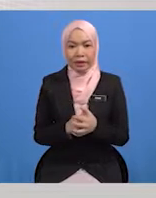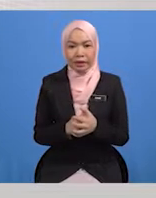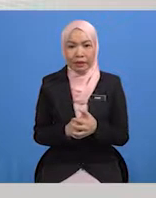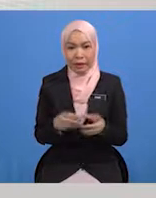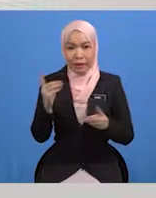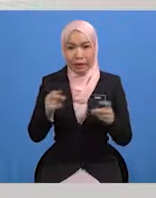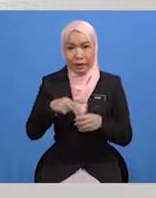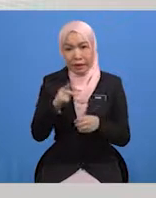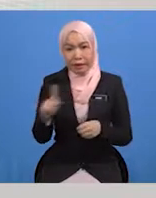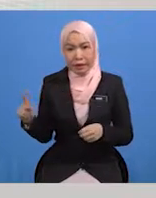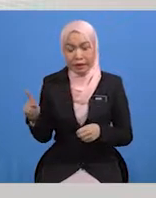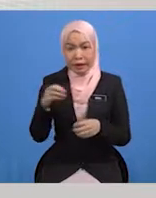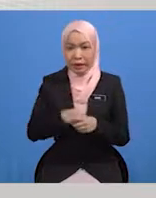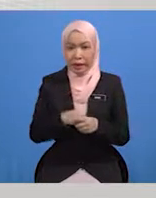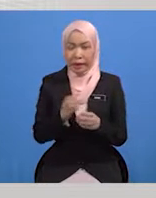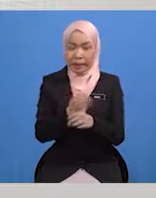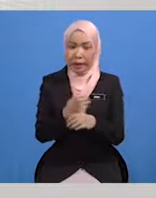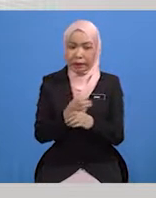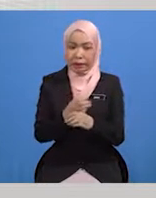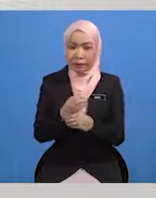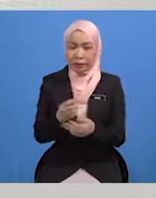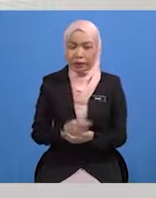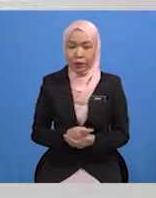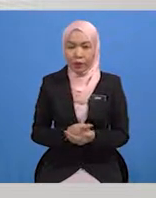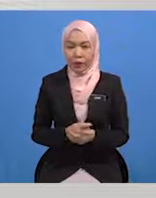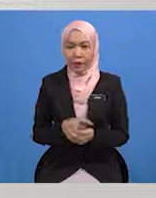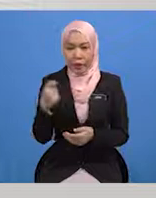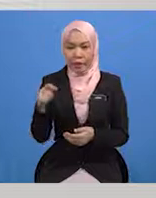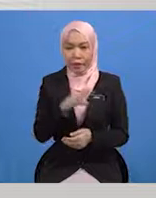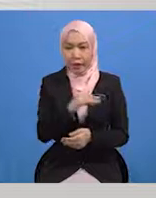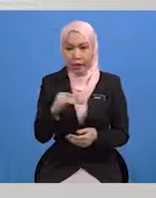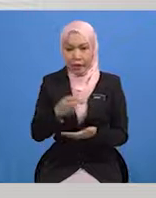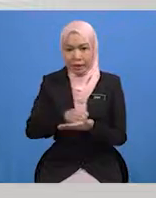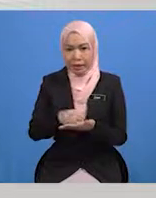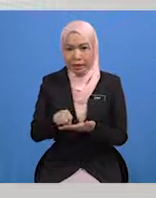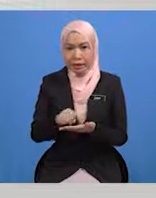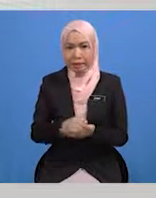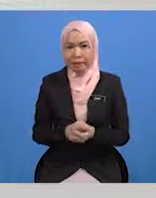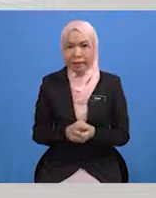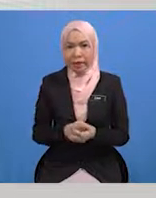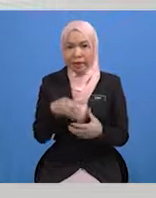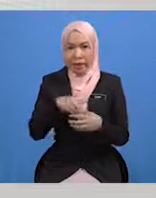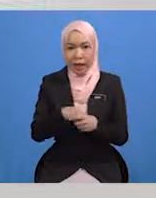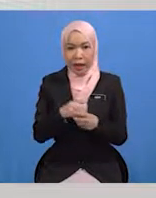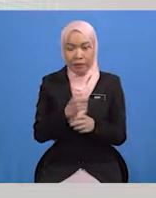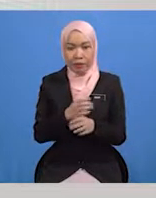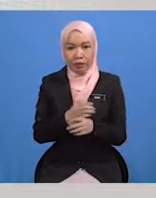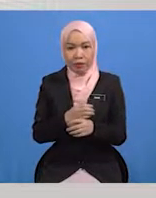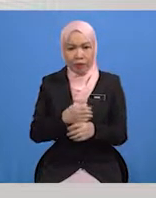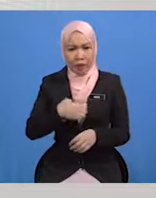dalam bentuk teks atau skrip yang menggambarkan emosi dan konflik